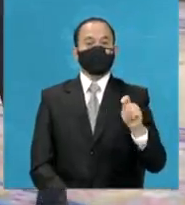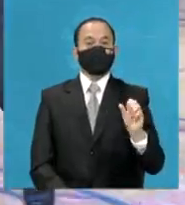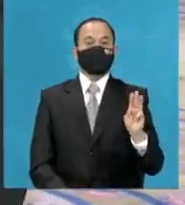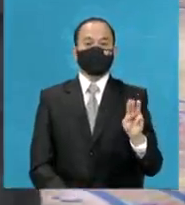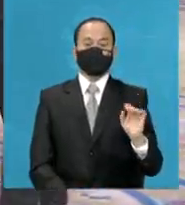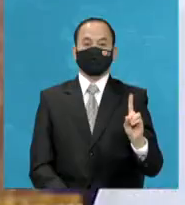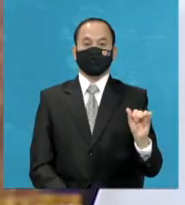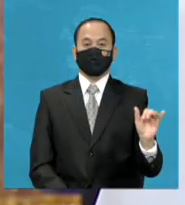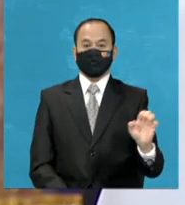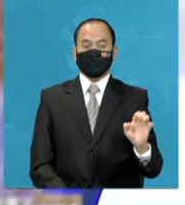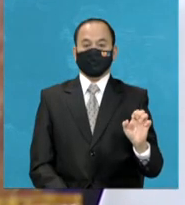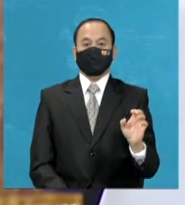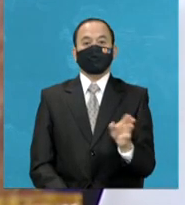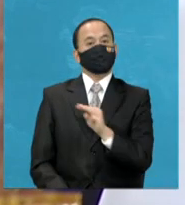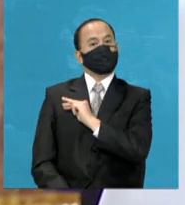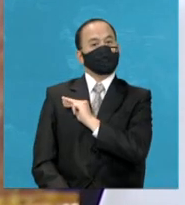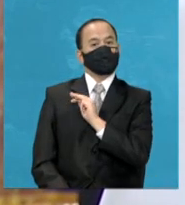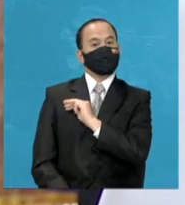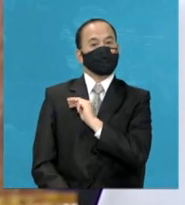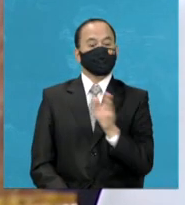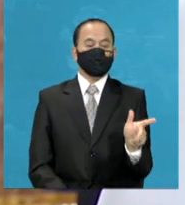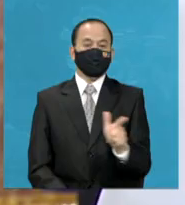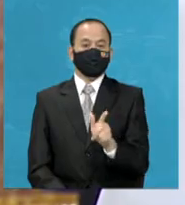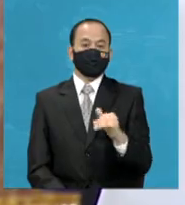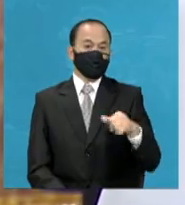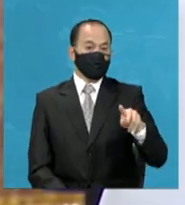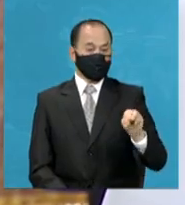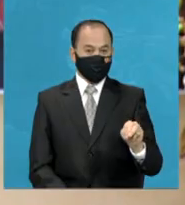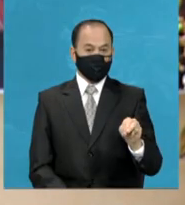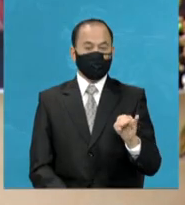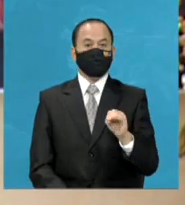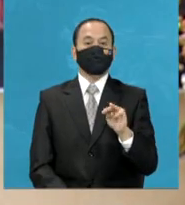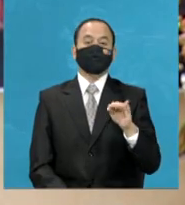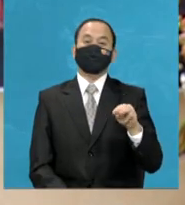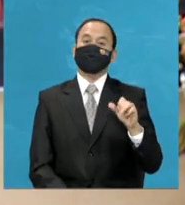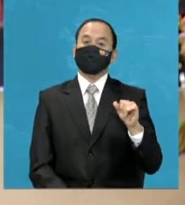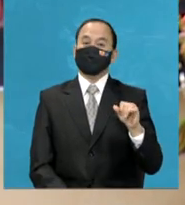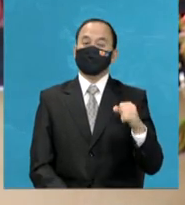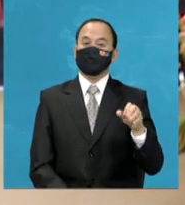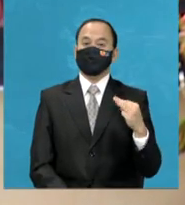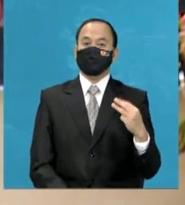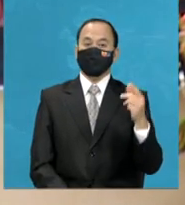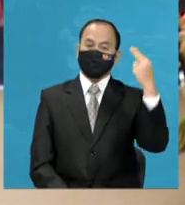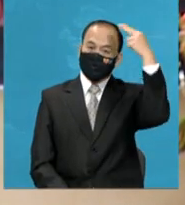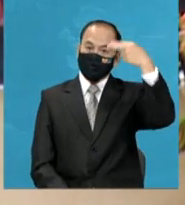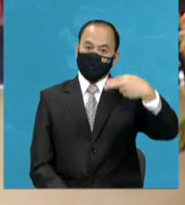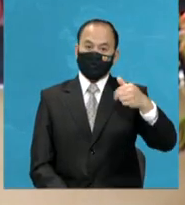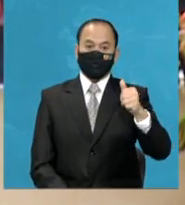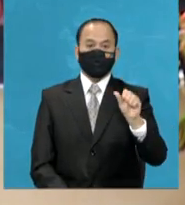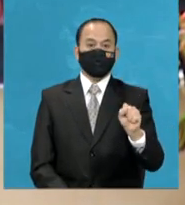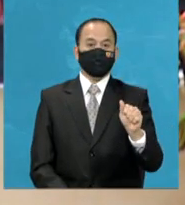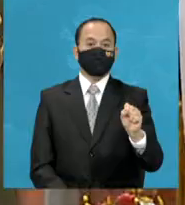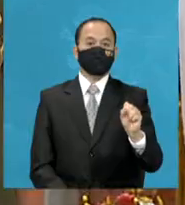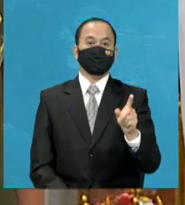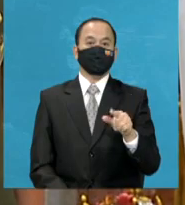kanan di jabatan Perdana Menteri meja Jenderal Gatot Sri pahlawan Haji Muhammad Zaini sebelum ini